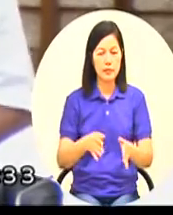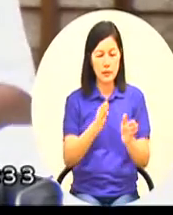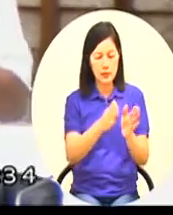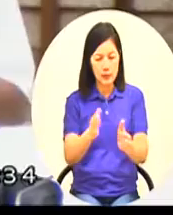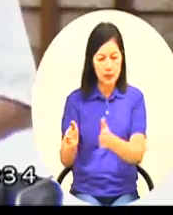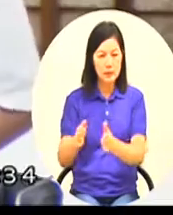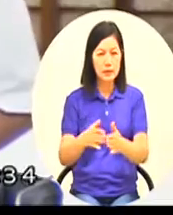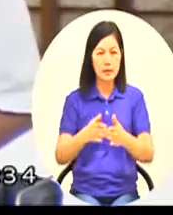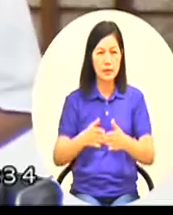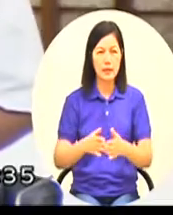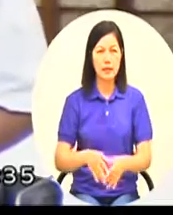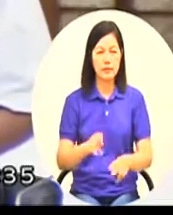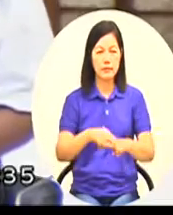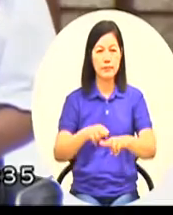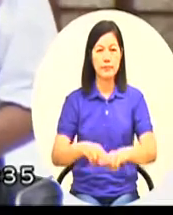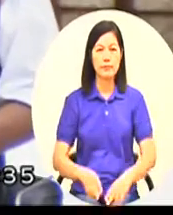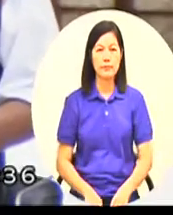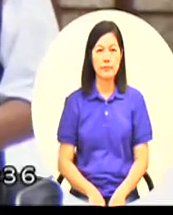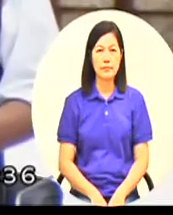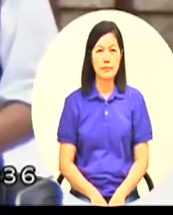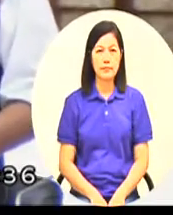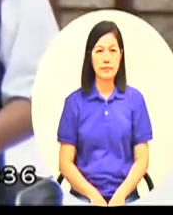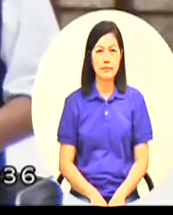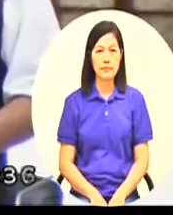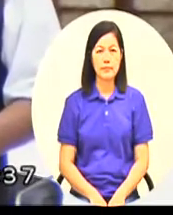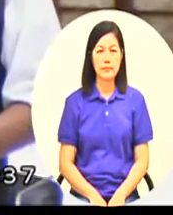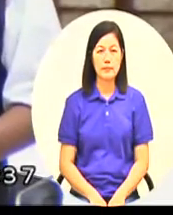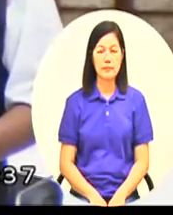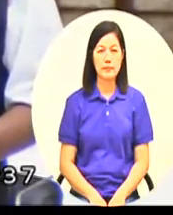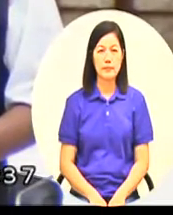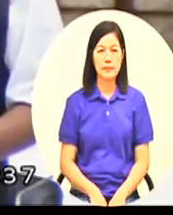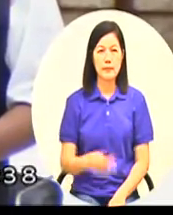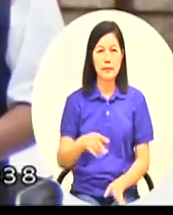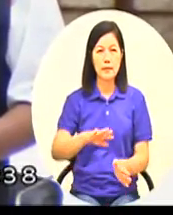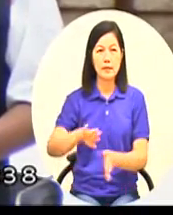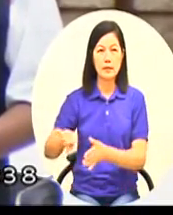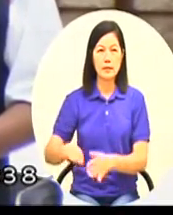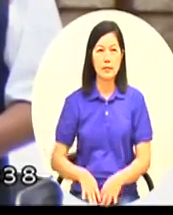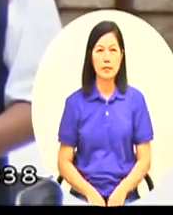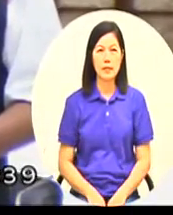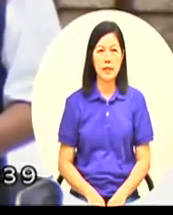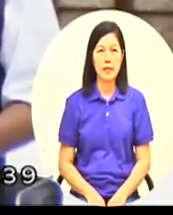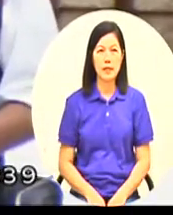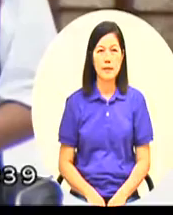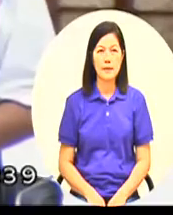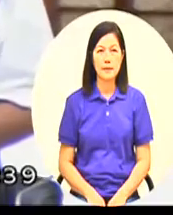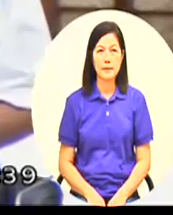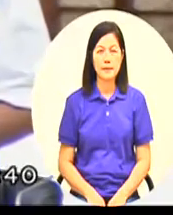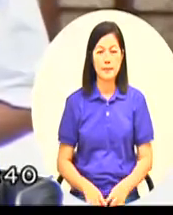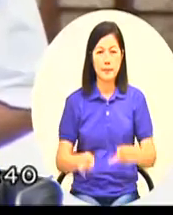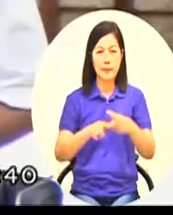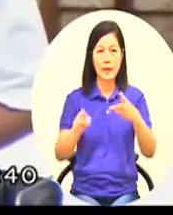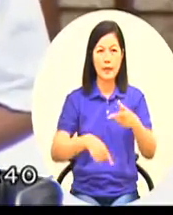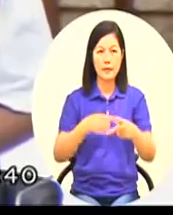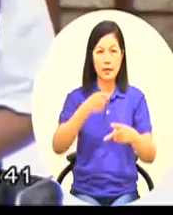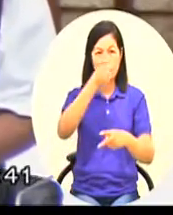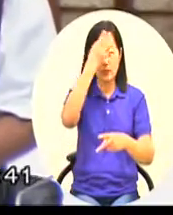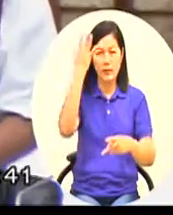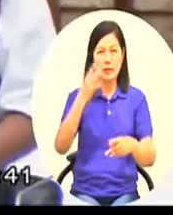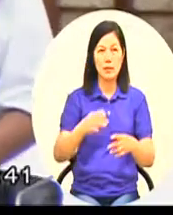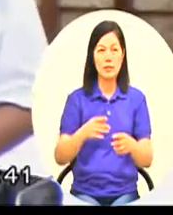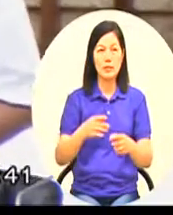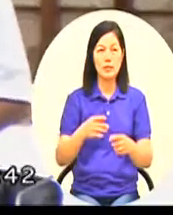啊！你请坐。 谢谢。 另外，少年队队长，我不在这里面